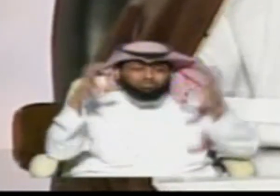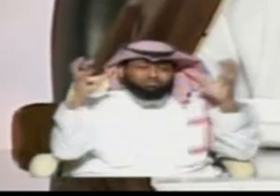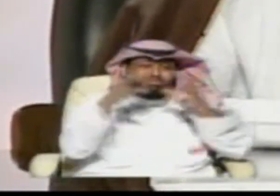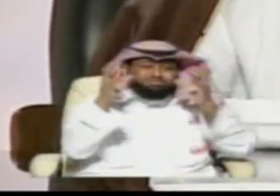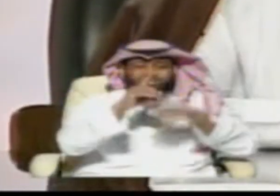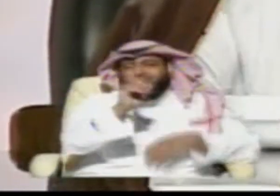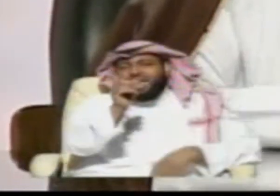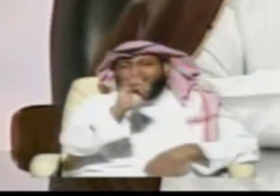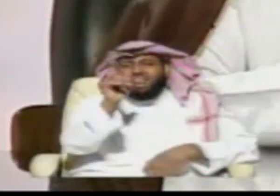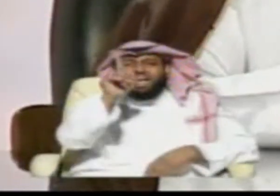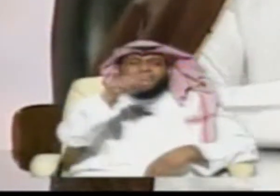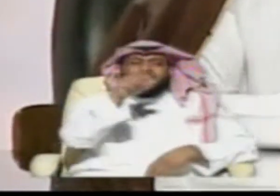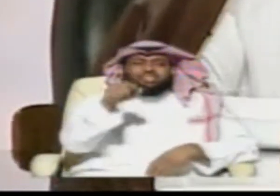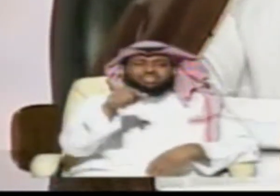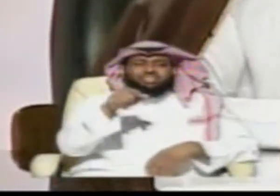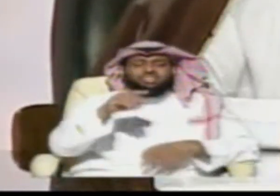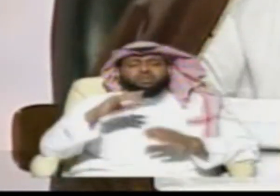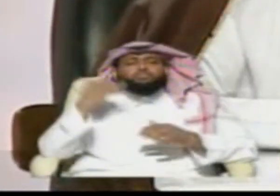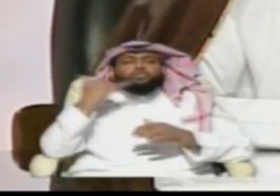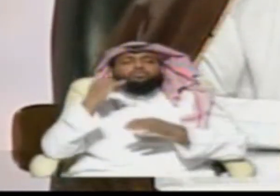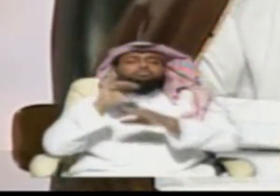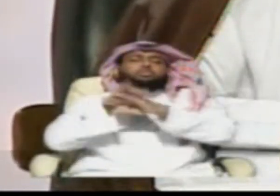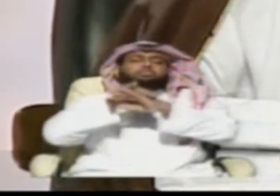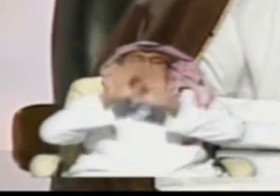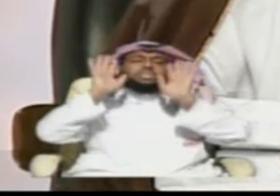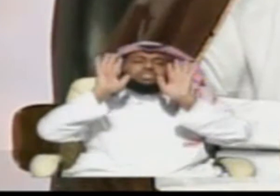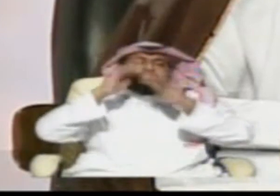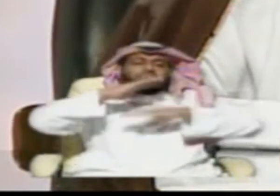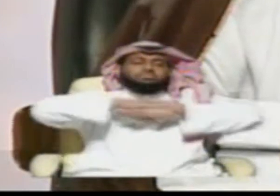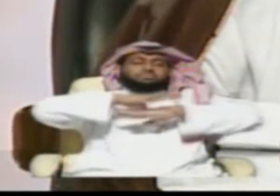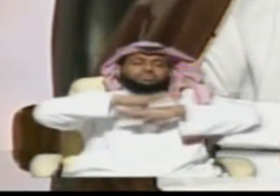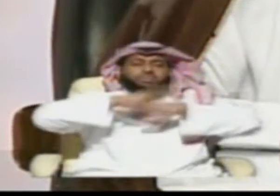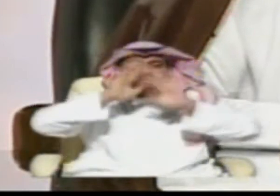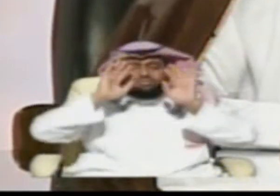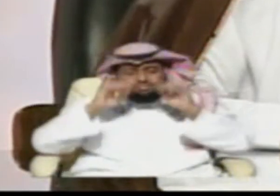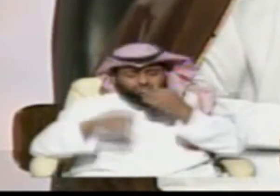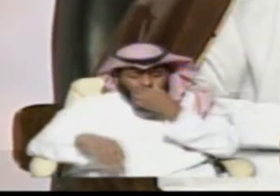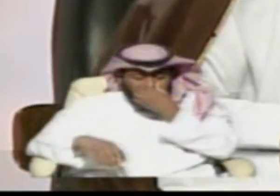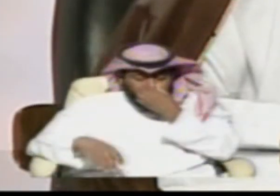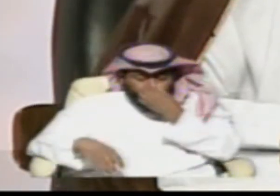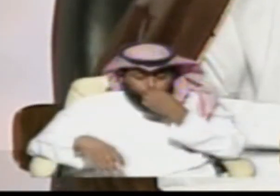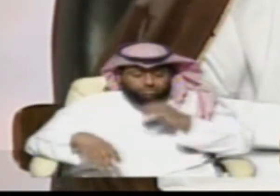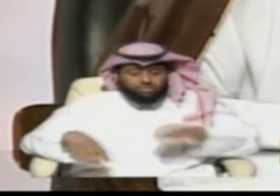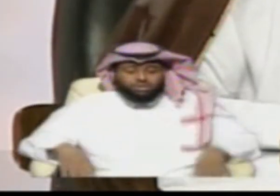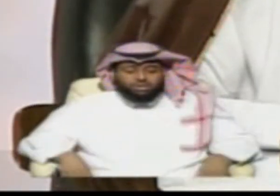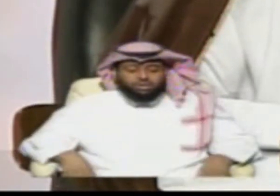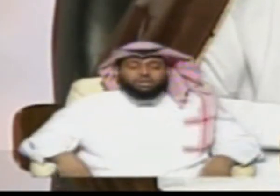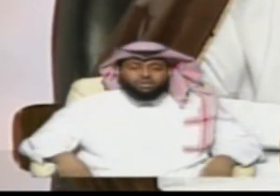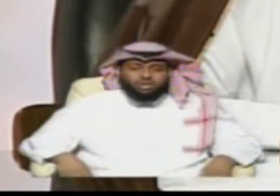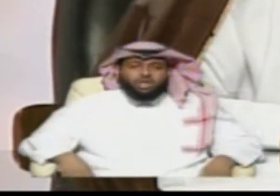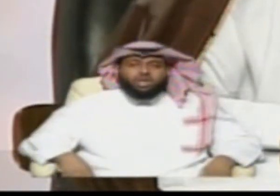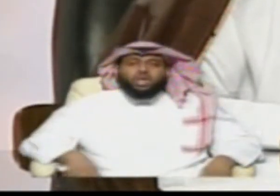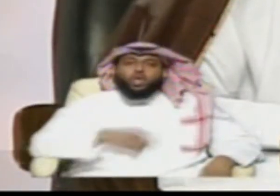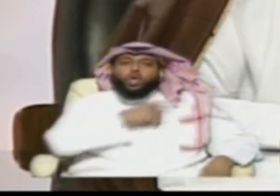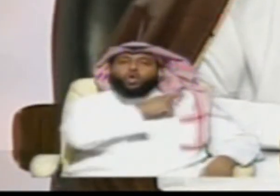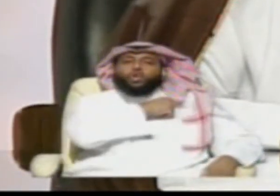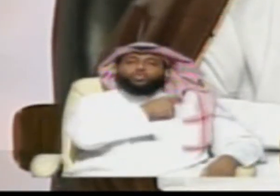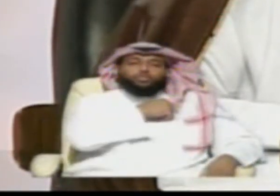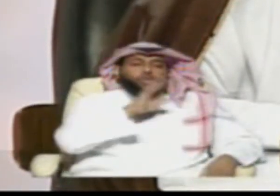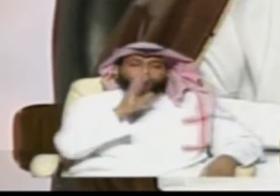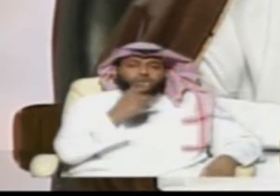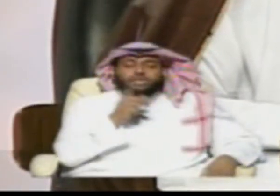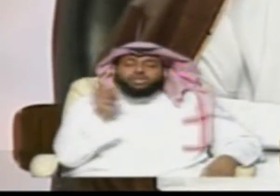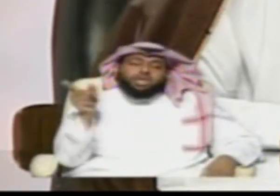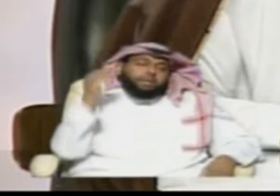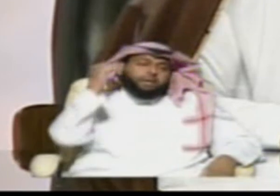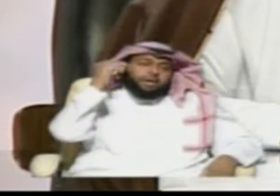وخصومة لأجل أنه فرط في حق الله تعالى. نعم. إنما إثمه عليه، ولا تزر وازرة وزر